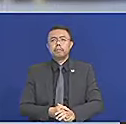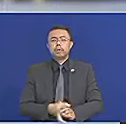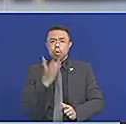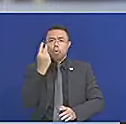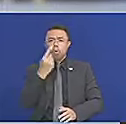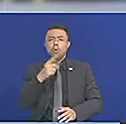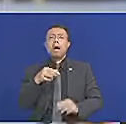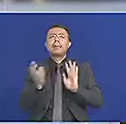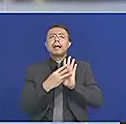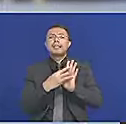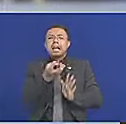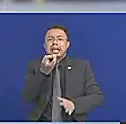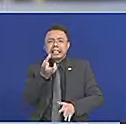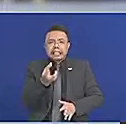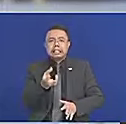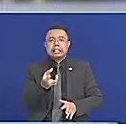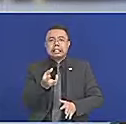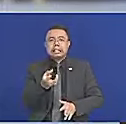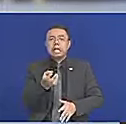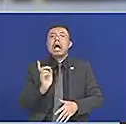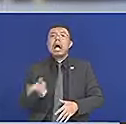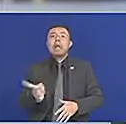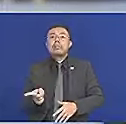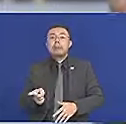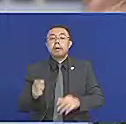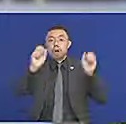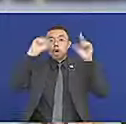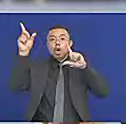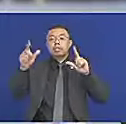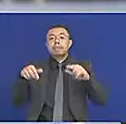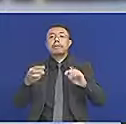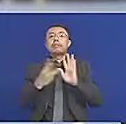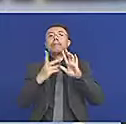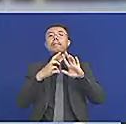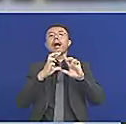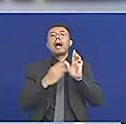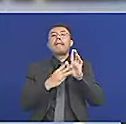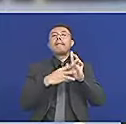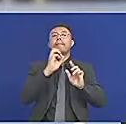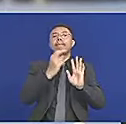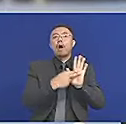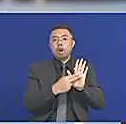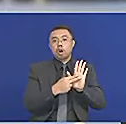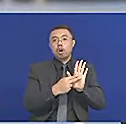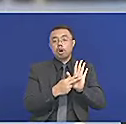Uang itu perkara kecil. Karena konteksnya itu mamon.